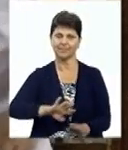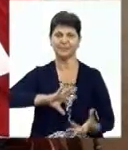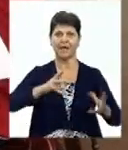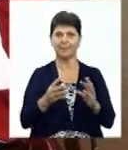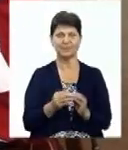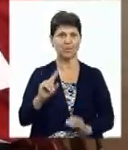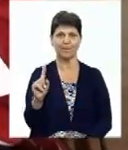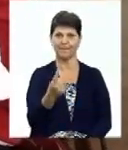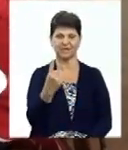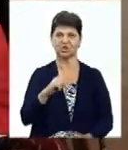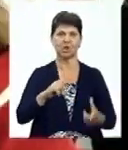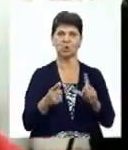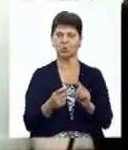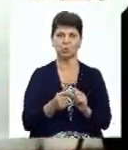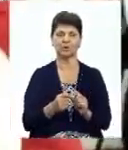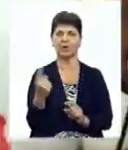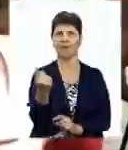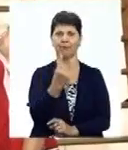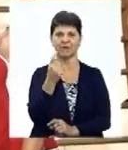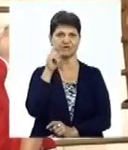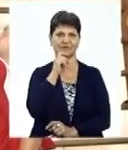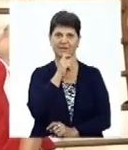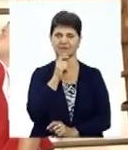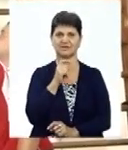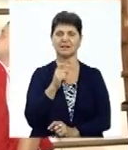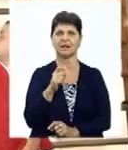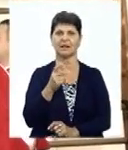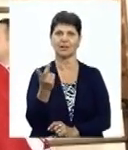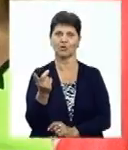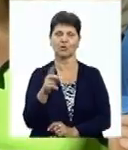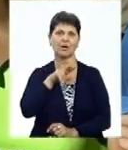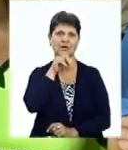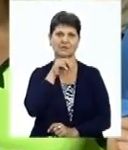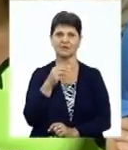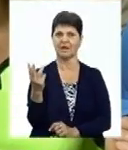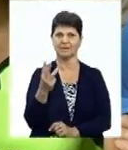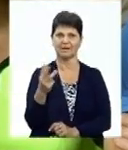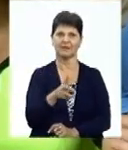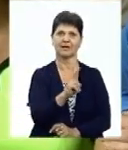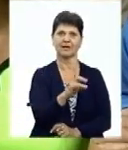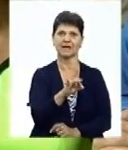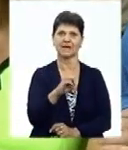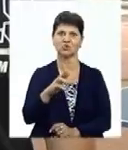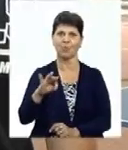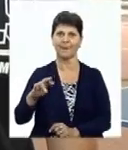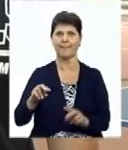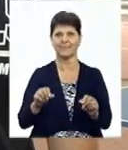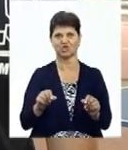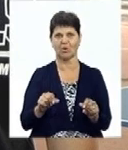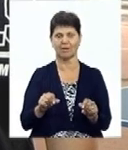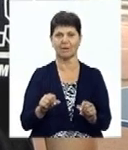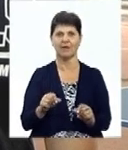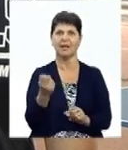турнірів, перше місце посіла команда Вінницького району, на другому – Козятин, треті – представники Крижополя та Піщанки.